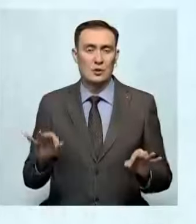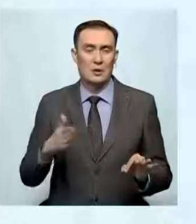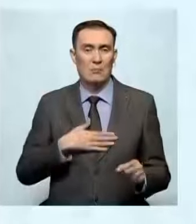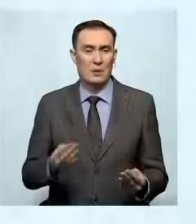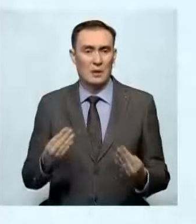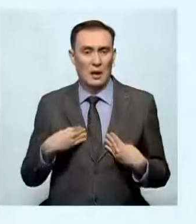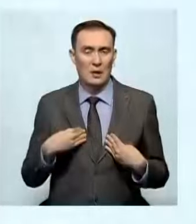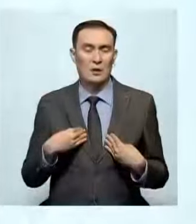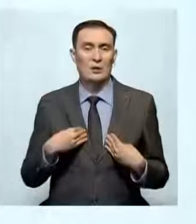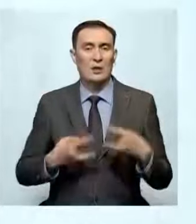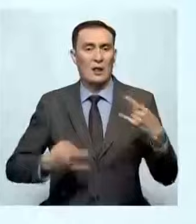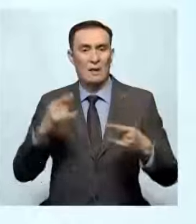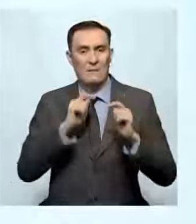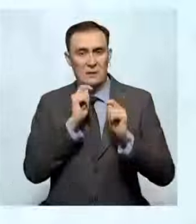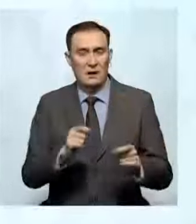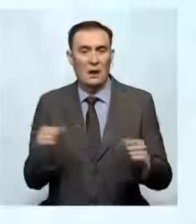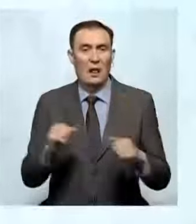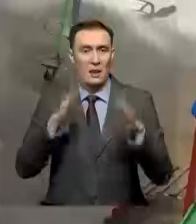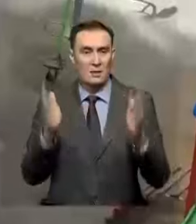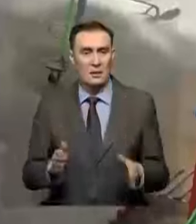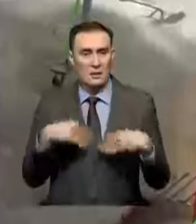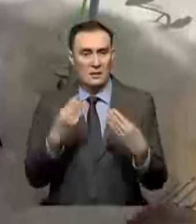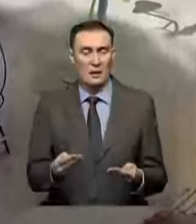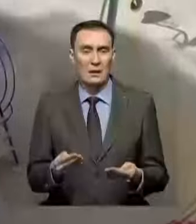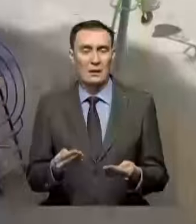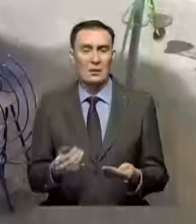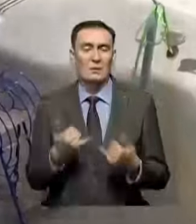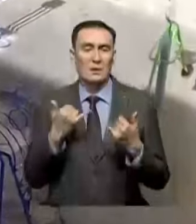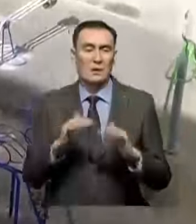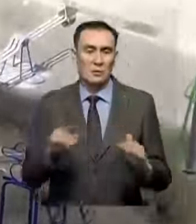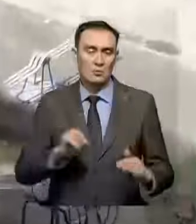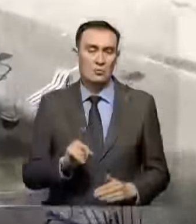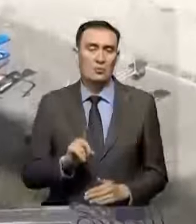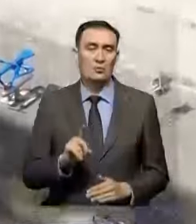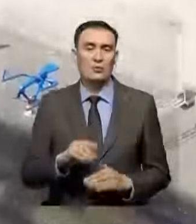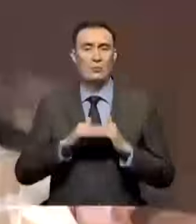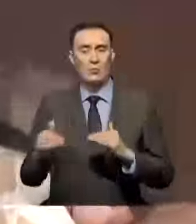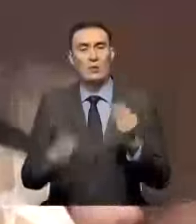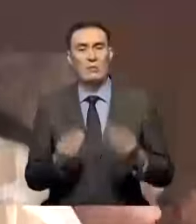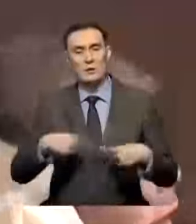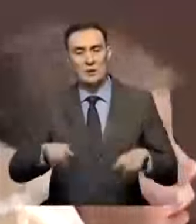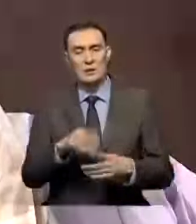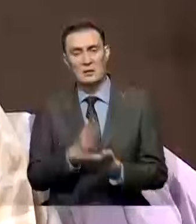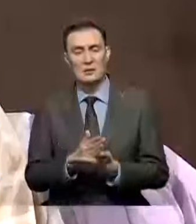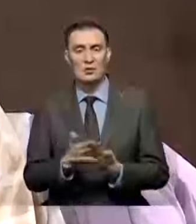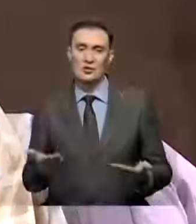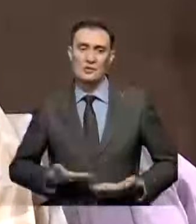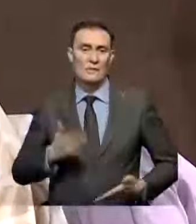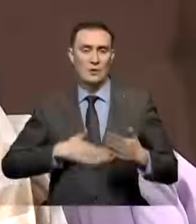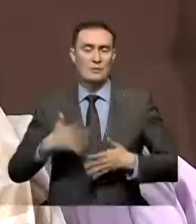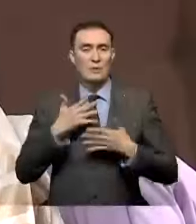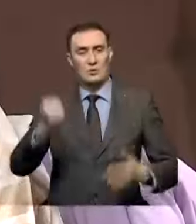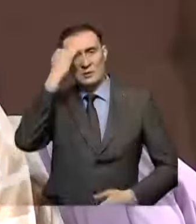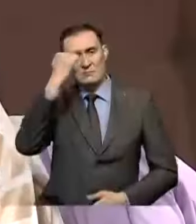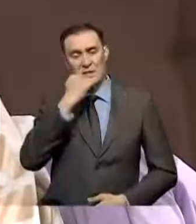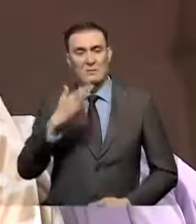дали еще телевизор, холодильник дали всем. Для детей, что самое главное, футбольное поле и площадка. Живи и радуйся. Большое спасибо в